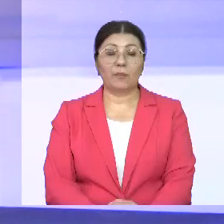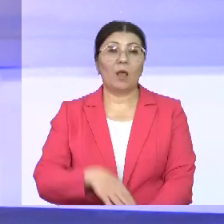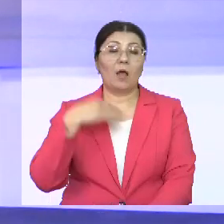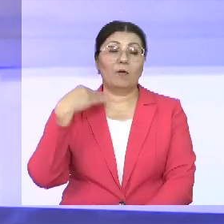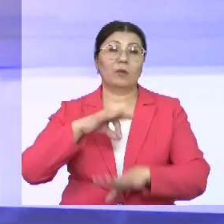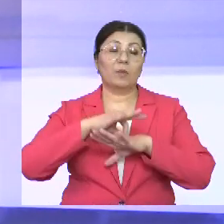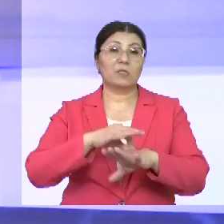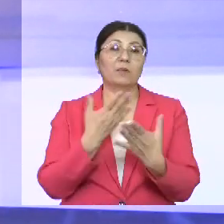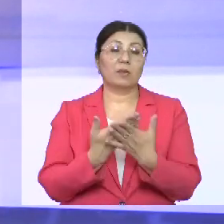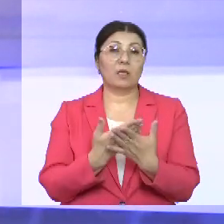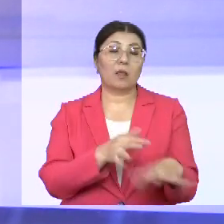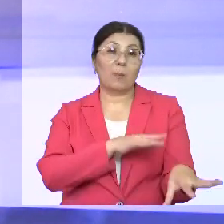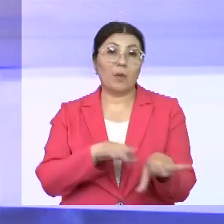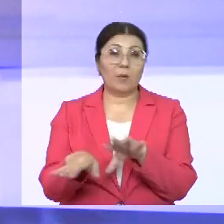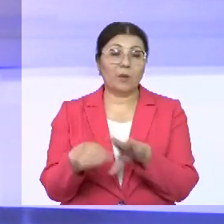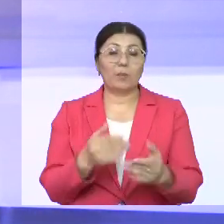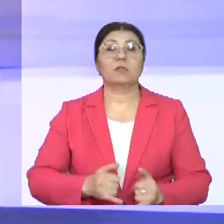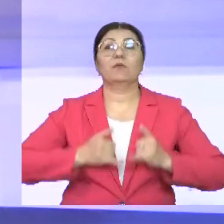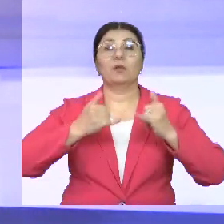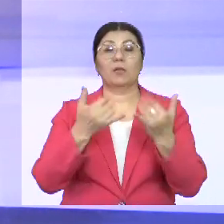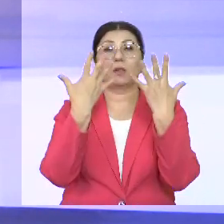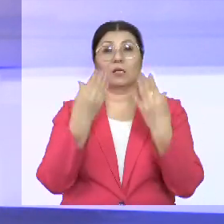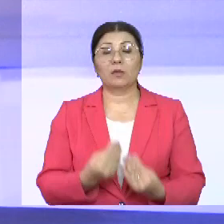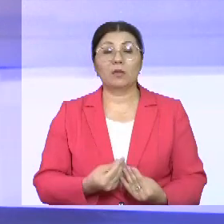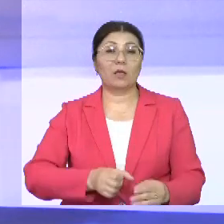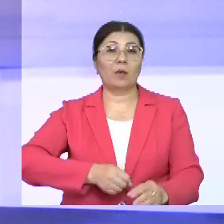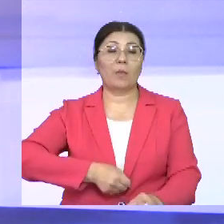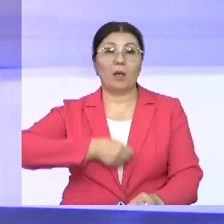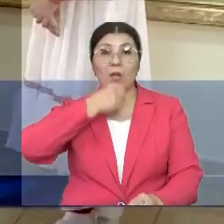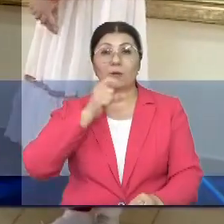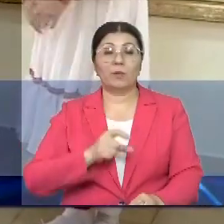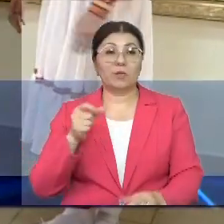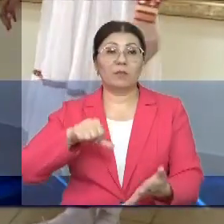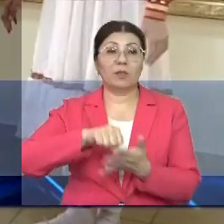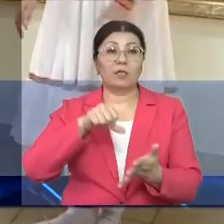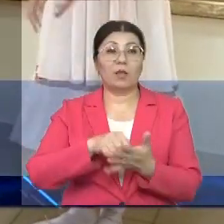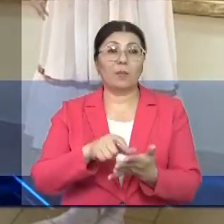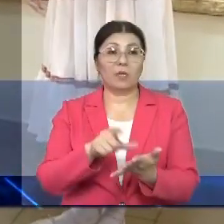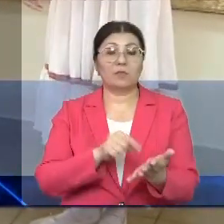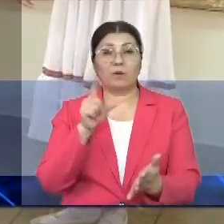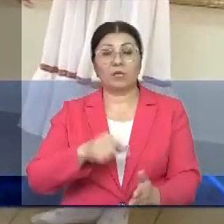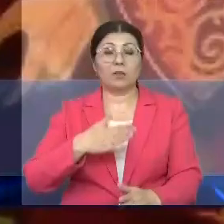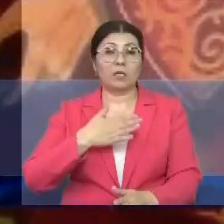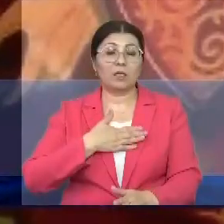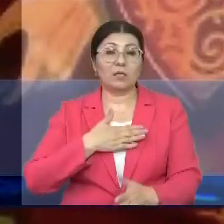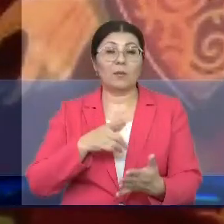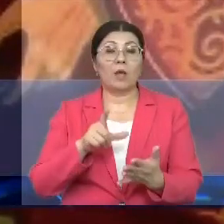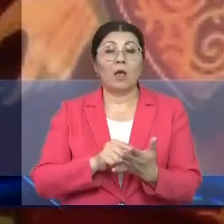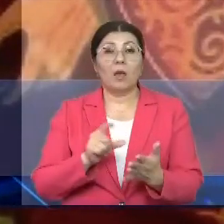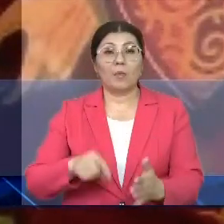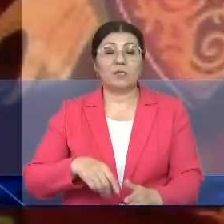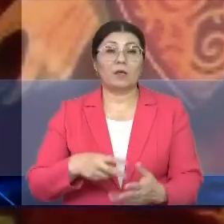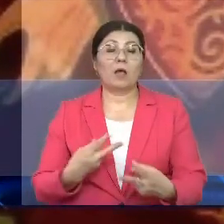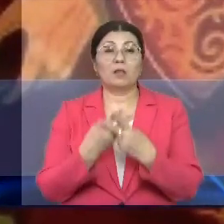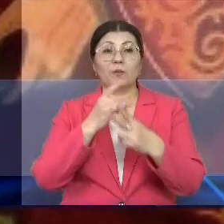В Актобе прошло очередное торжественное мероприятие, посвященное Дню пожилых людей. В нем приняли участие активные ветераны Астанинского района. Для них